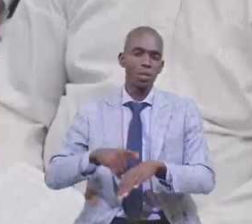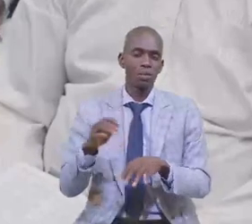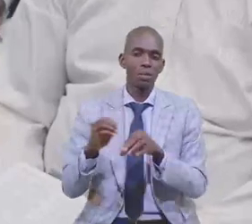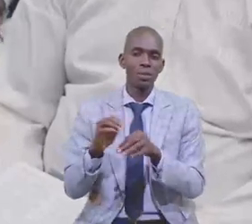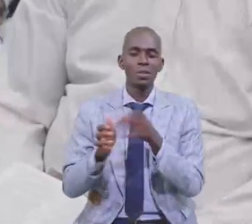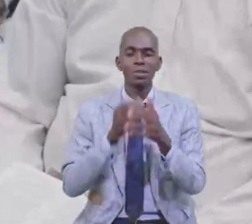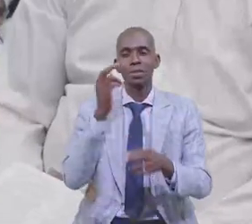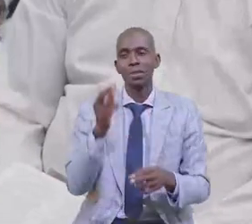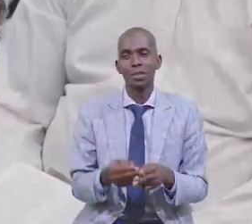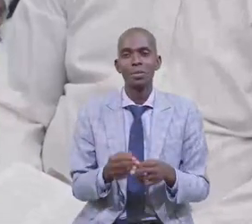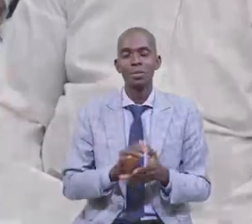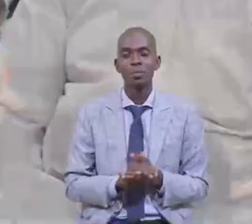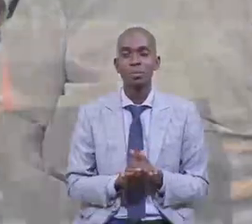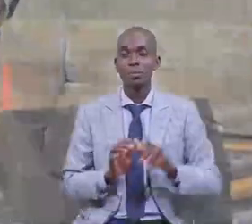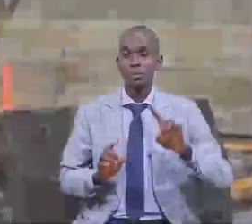inutilement.